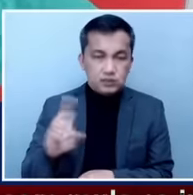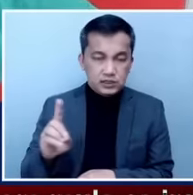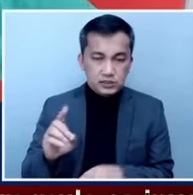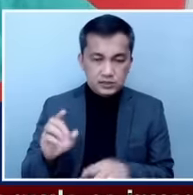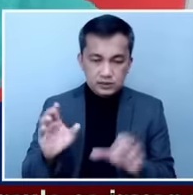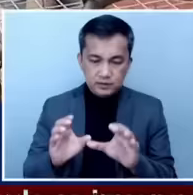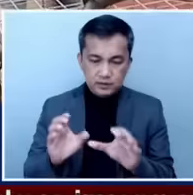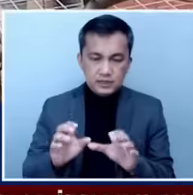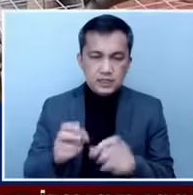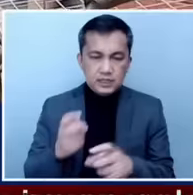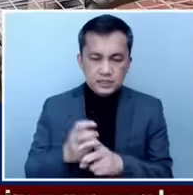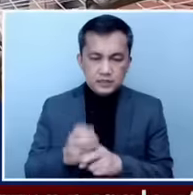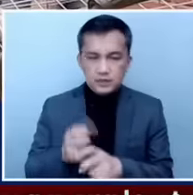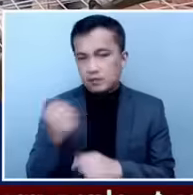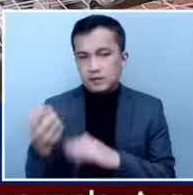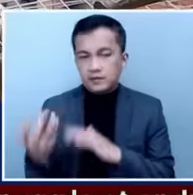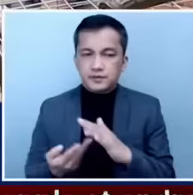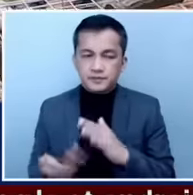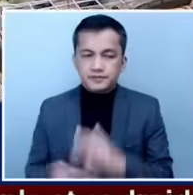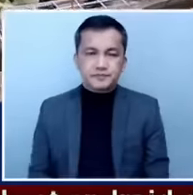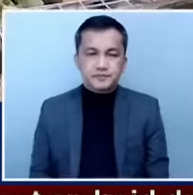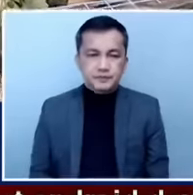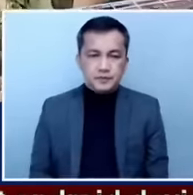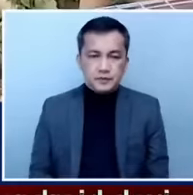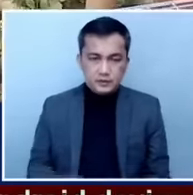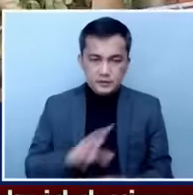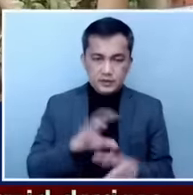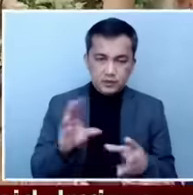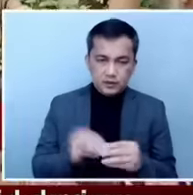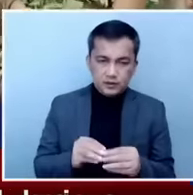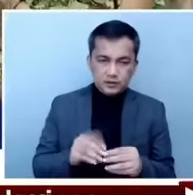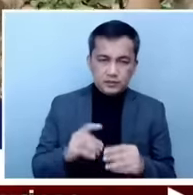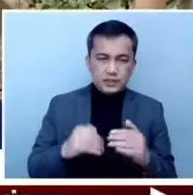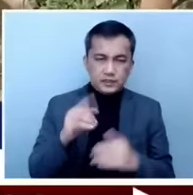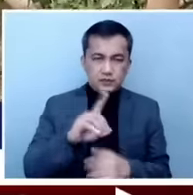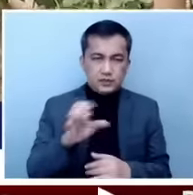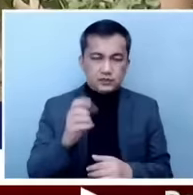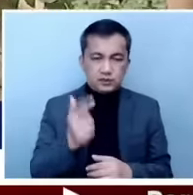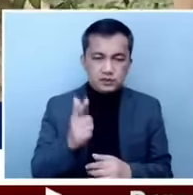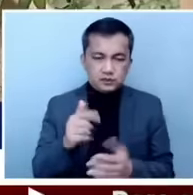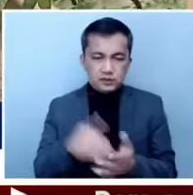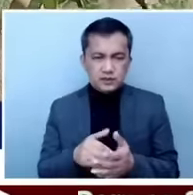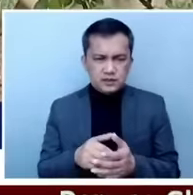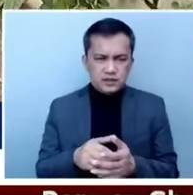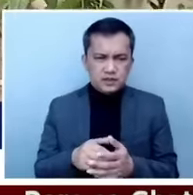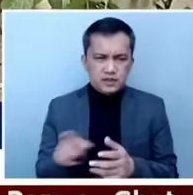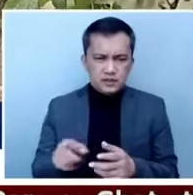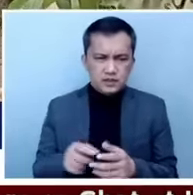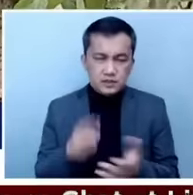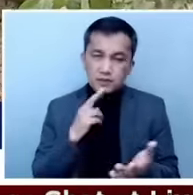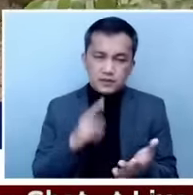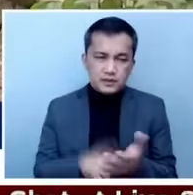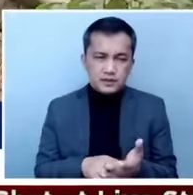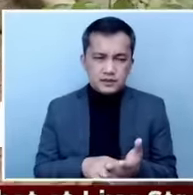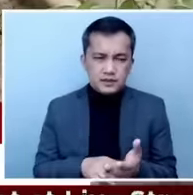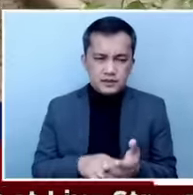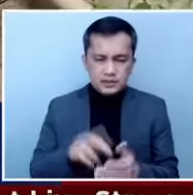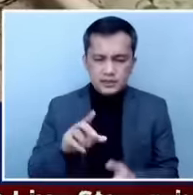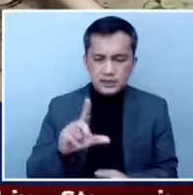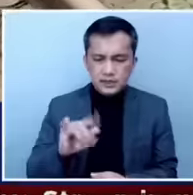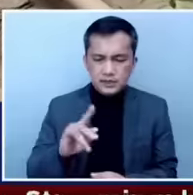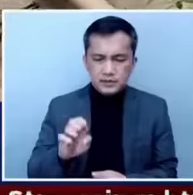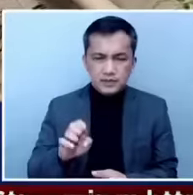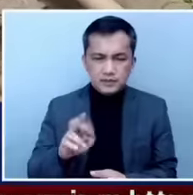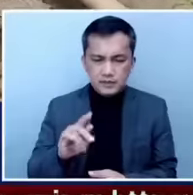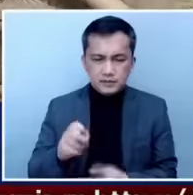iba nating customers. Sa kabuuan, nasa mahigit 120,000 pa lang ang nakapagparehistro sa Lifeline Rate Program